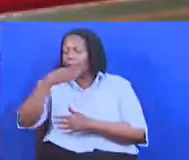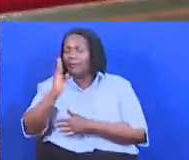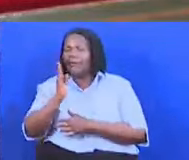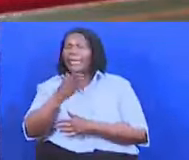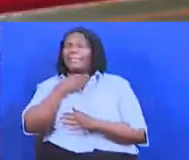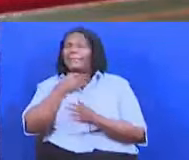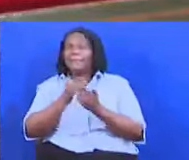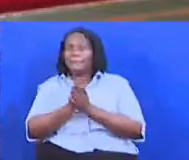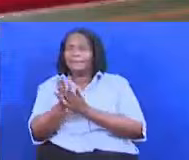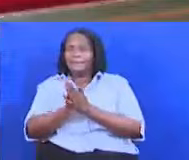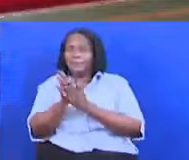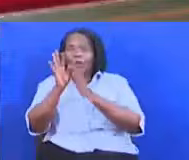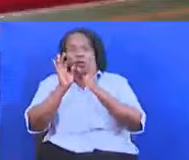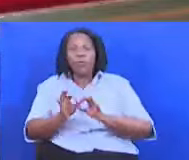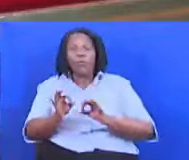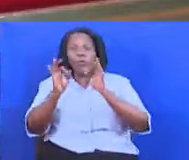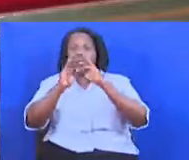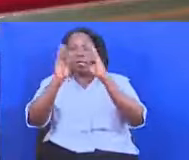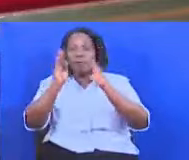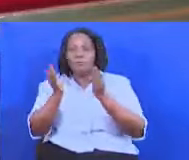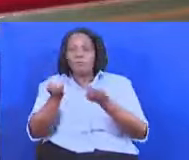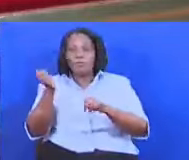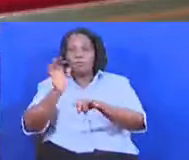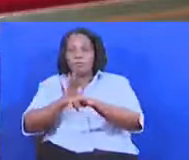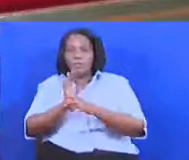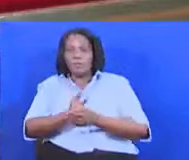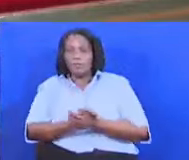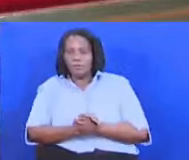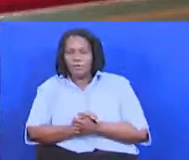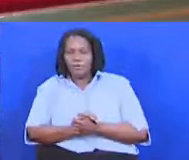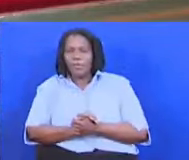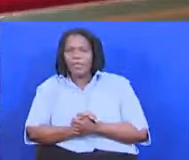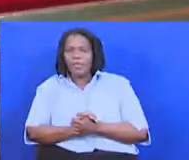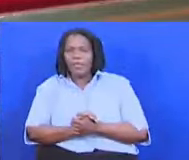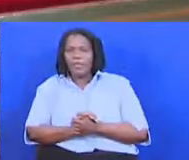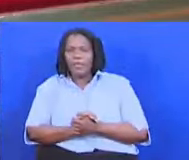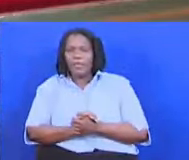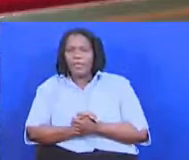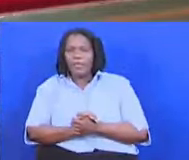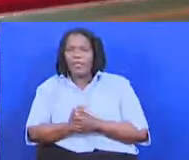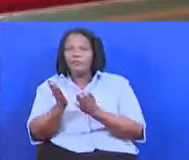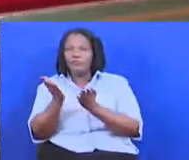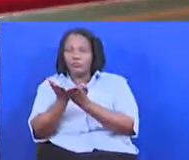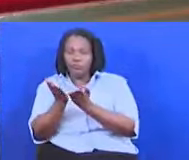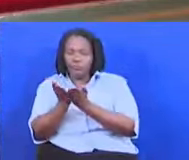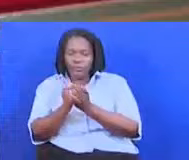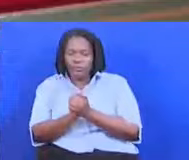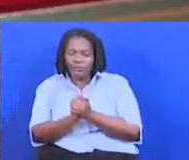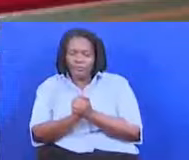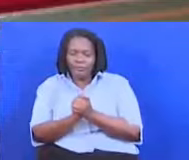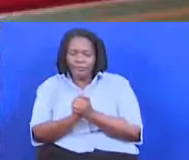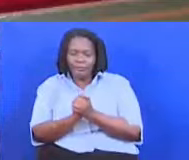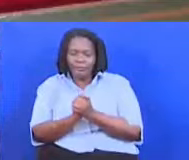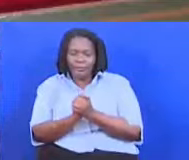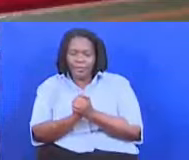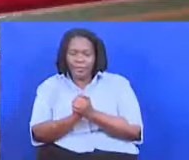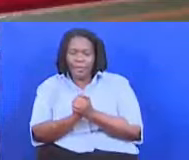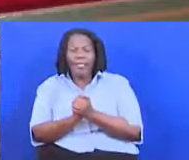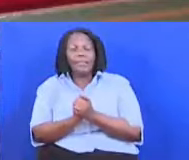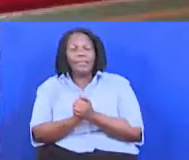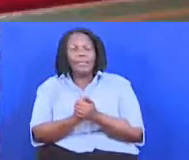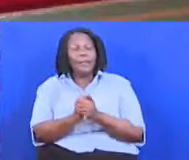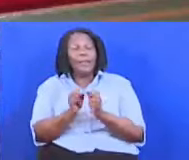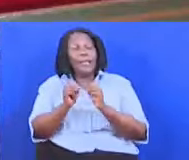ya kuendelea kuboresha miundombinu ya shule, na hivyo kwa kadri ya upatikanaji wa